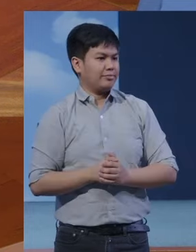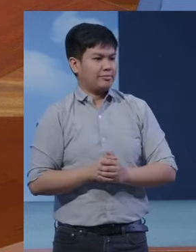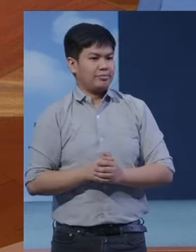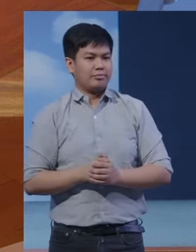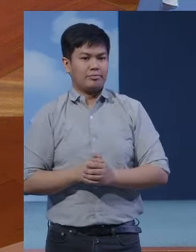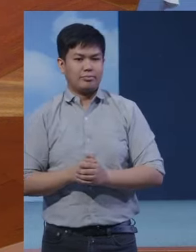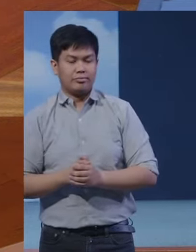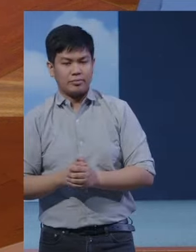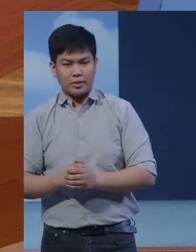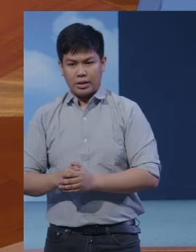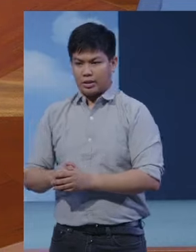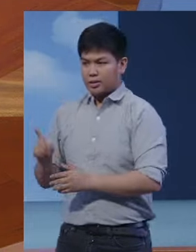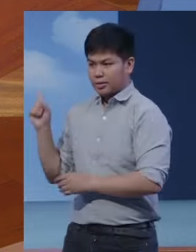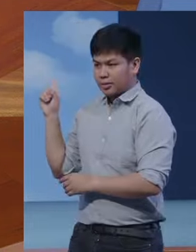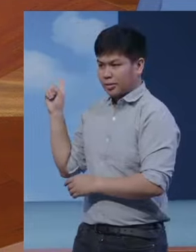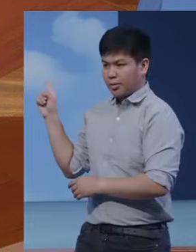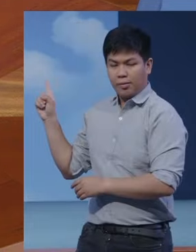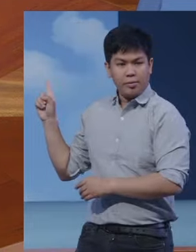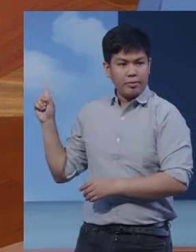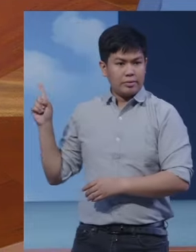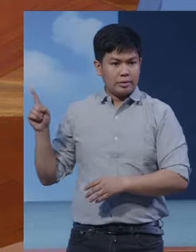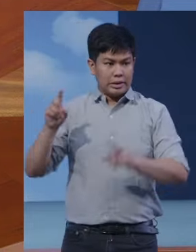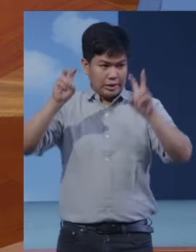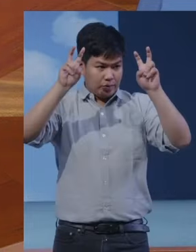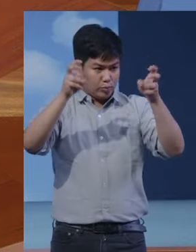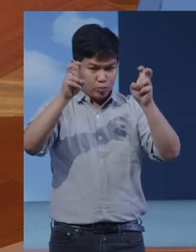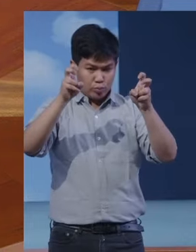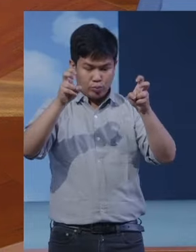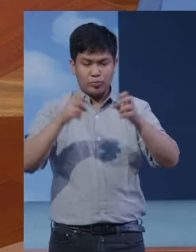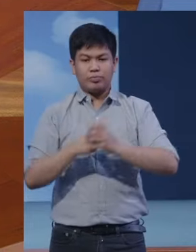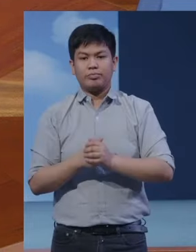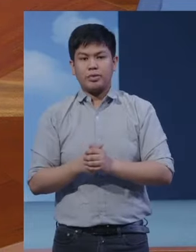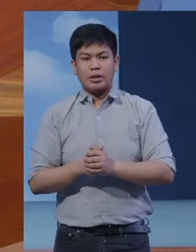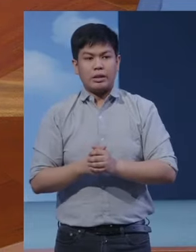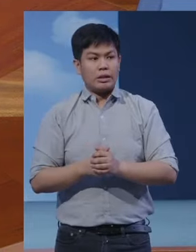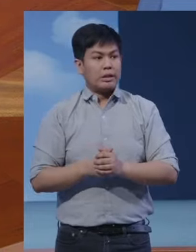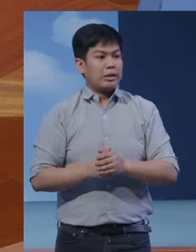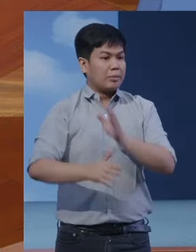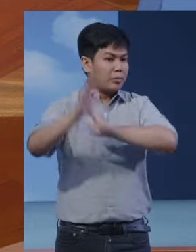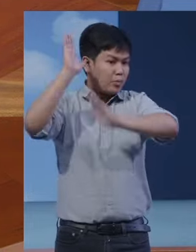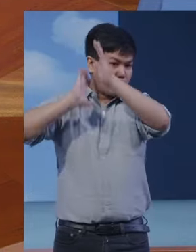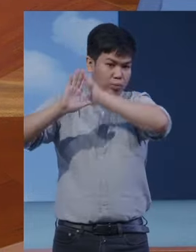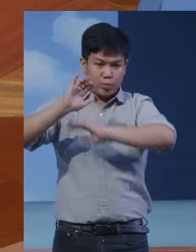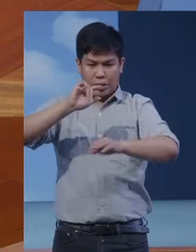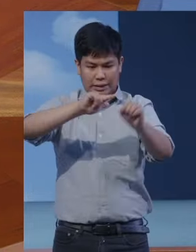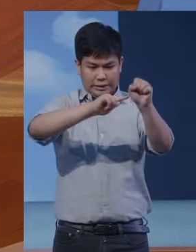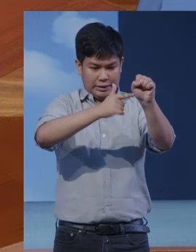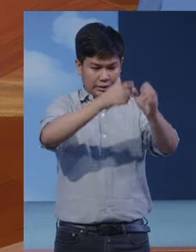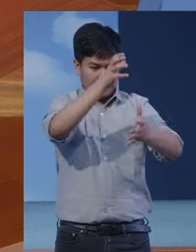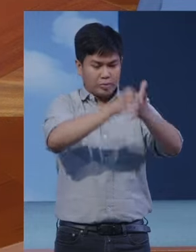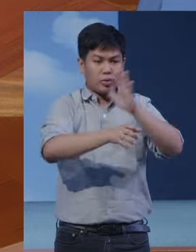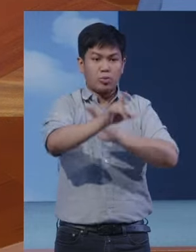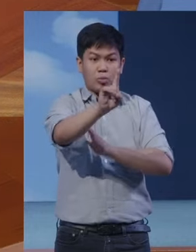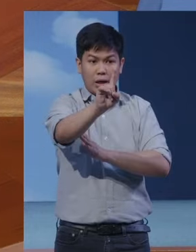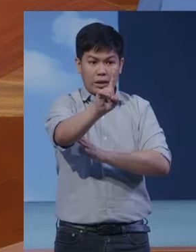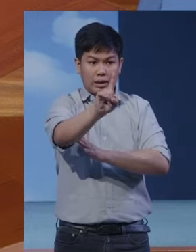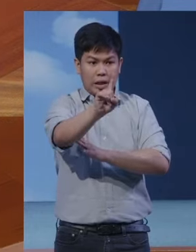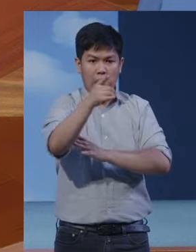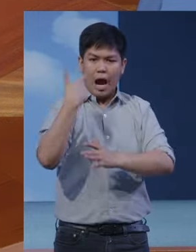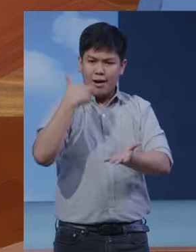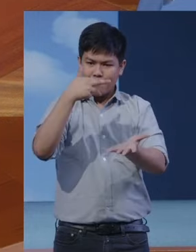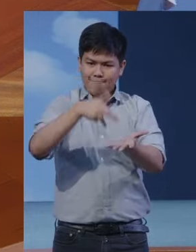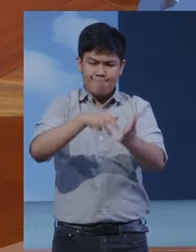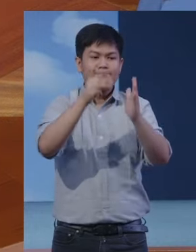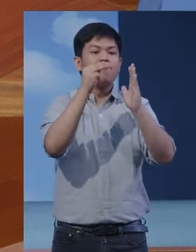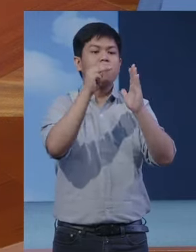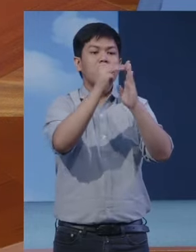ng na lal Lagyan ko lang po ng konteksto Syempre Alam ninyo na sa genesis chapter 1 ni-record na ni